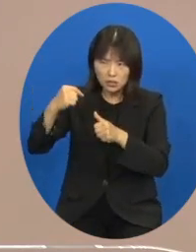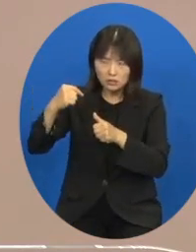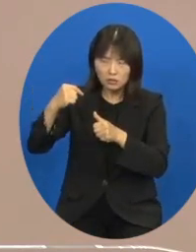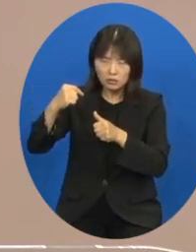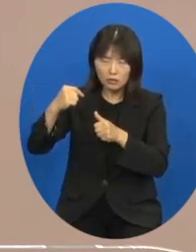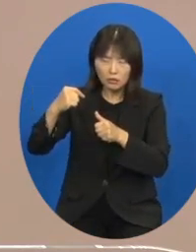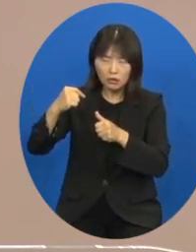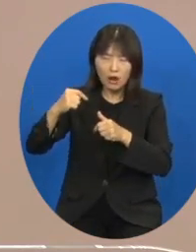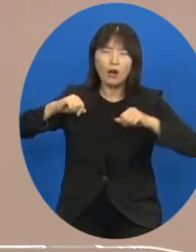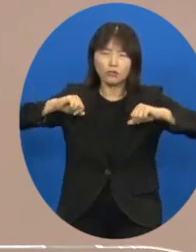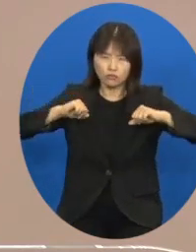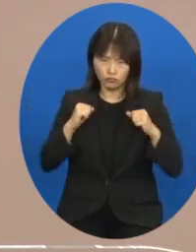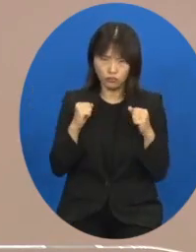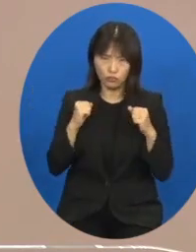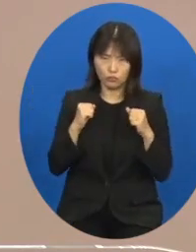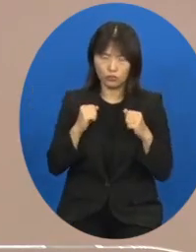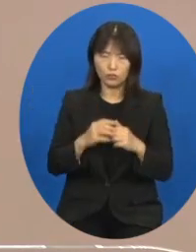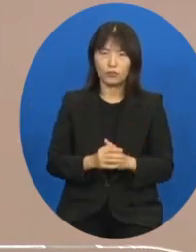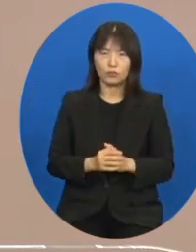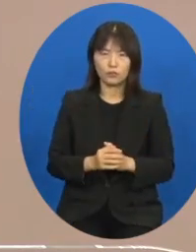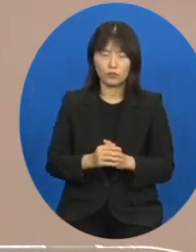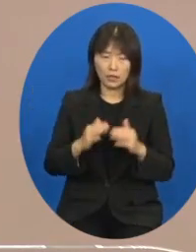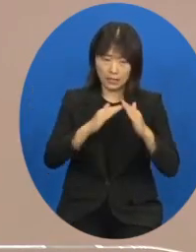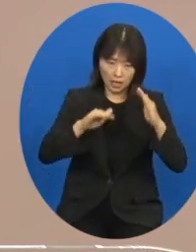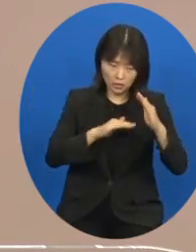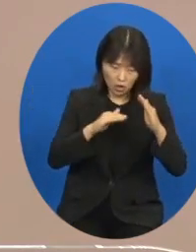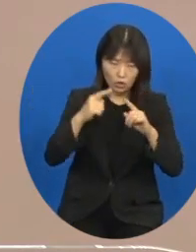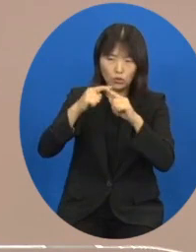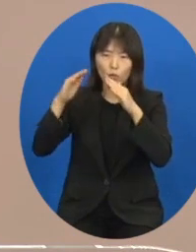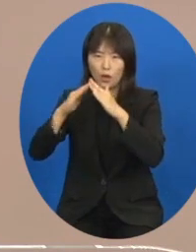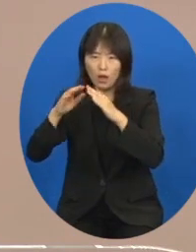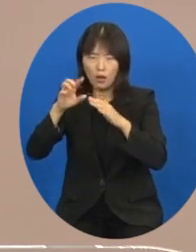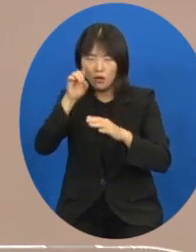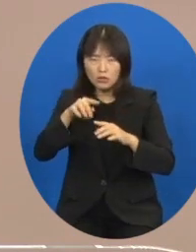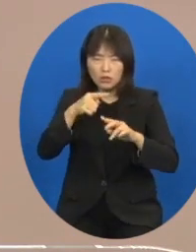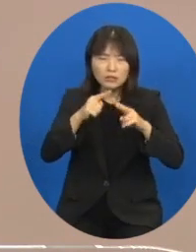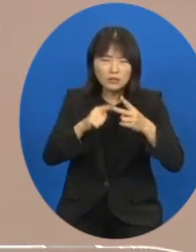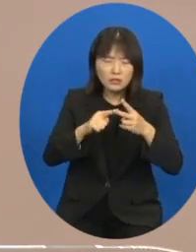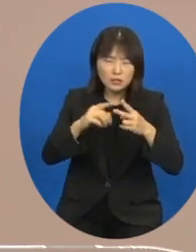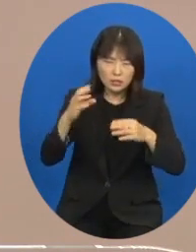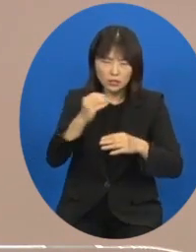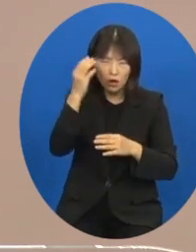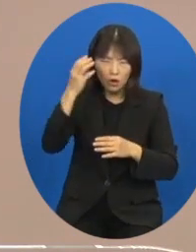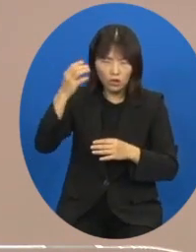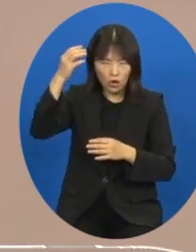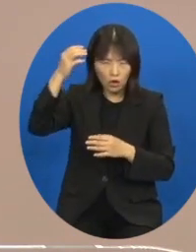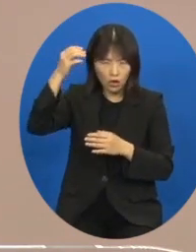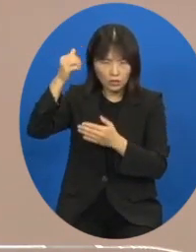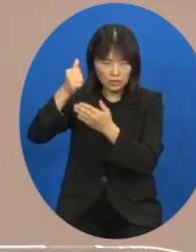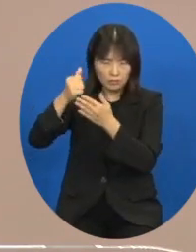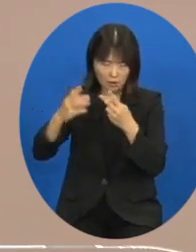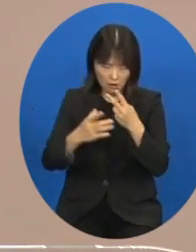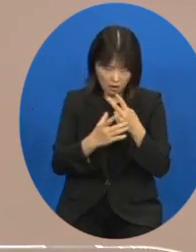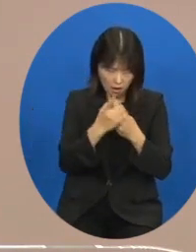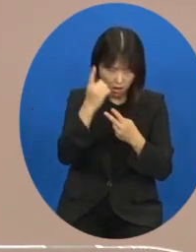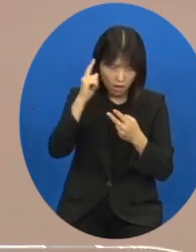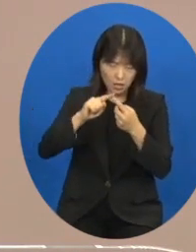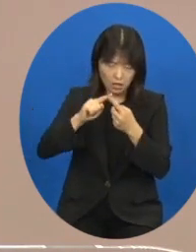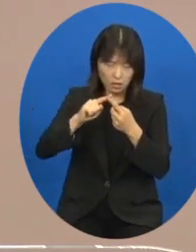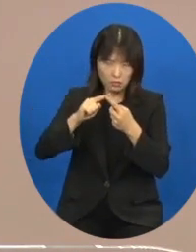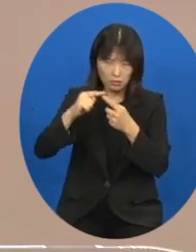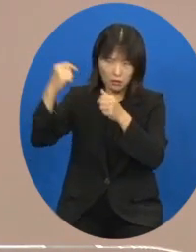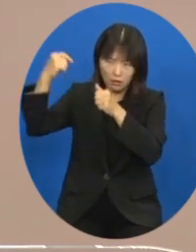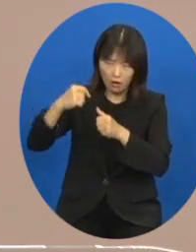지키는 거예요. 성령이 하나 되게 가정에서나 교회에서나 어디서나 성령의 하나 되게 하시는 것을 반드시 지키는